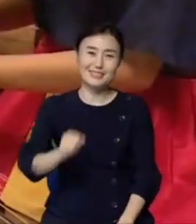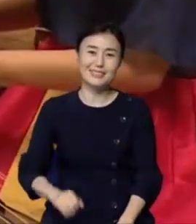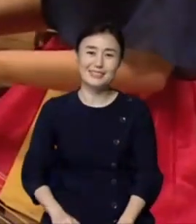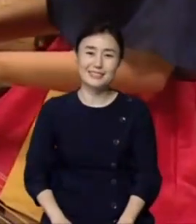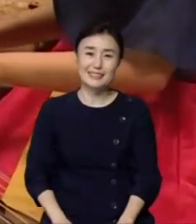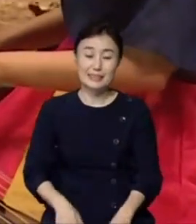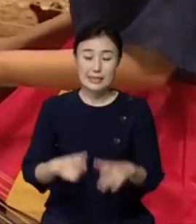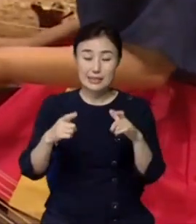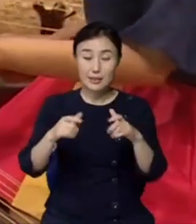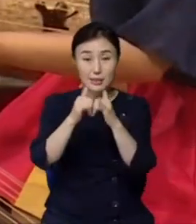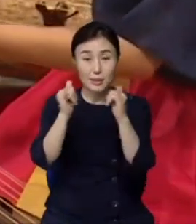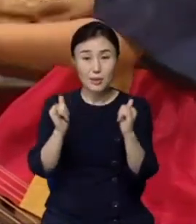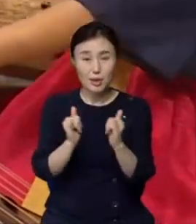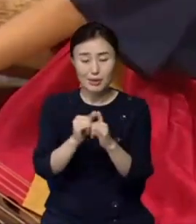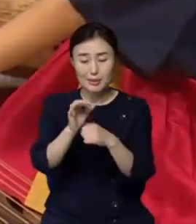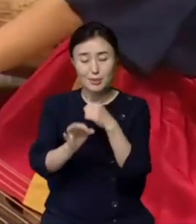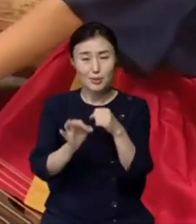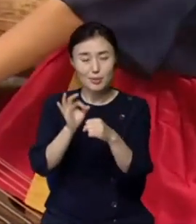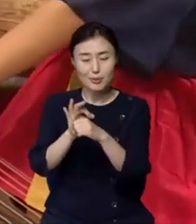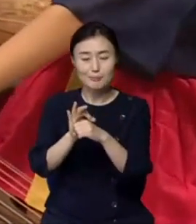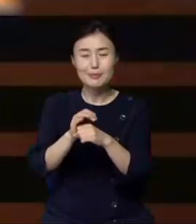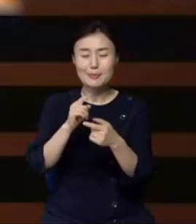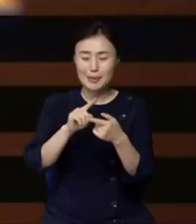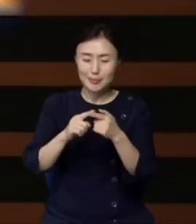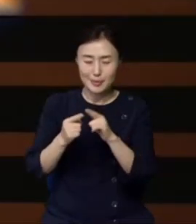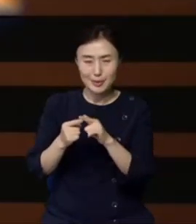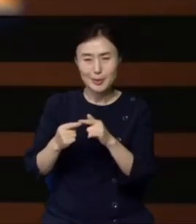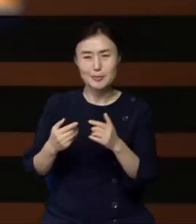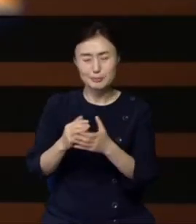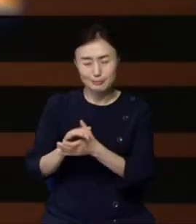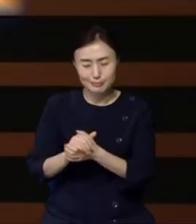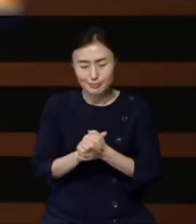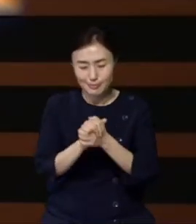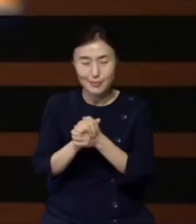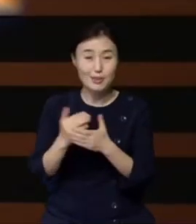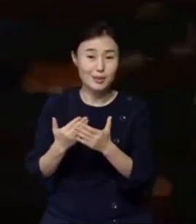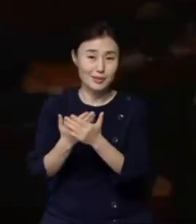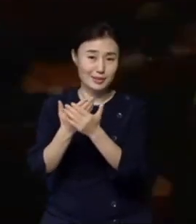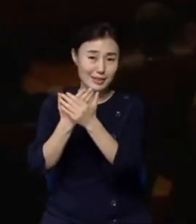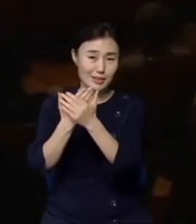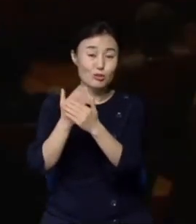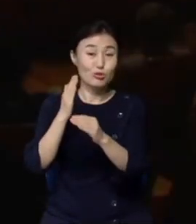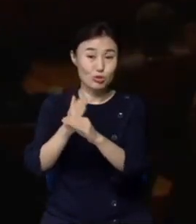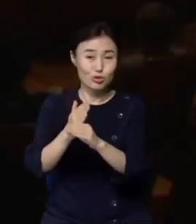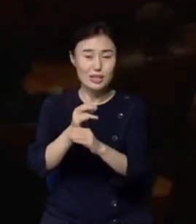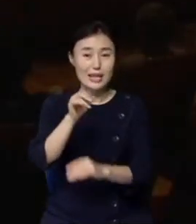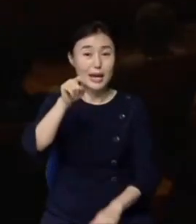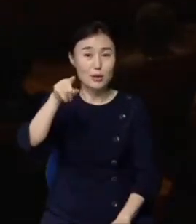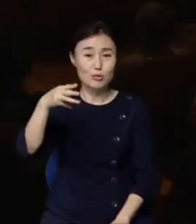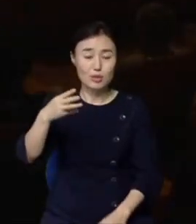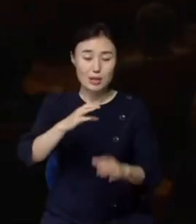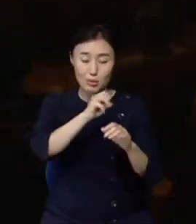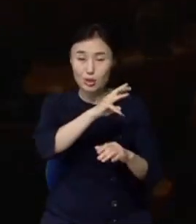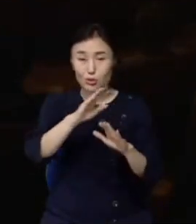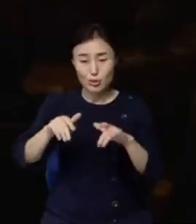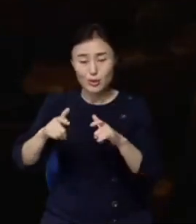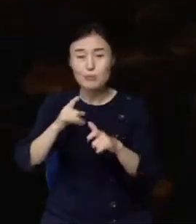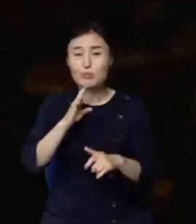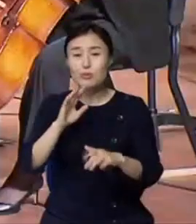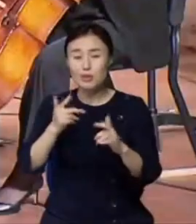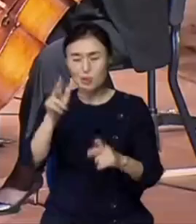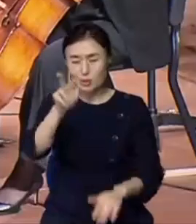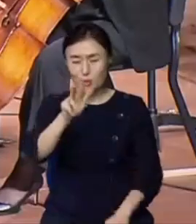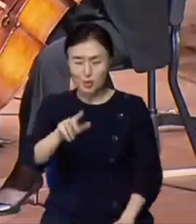지역사회와 10년 동안 호흡하며 함께 성장해온 예울마루. 광주 전남을 뛰어넘어 전국